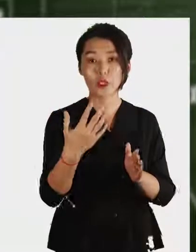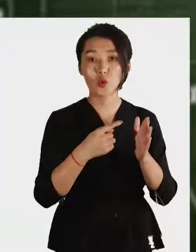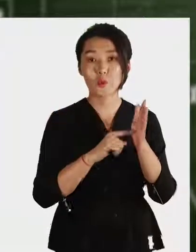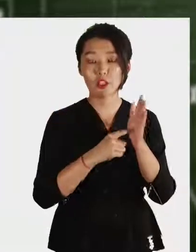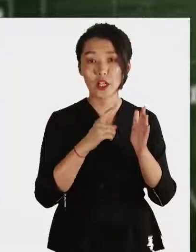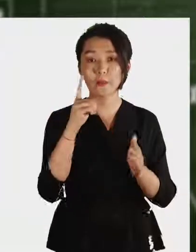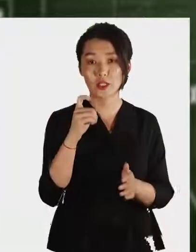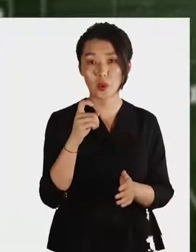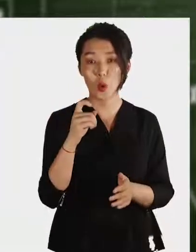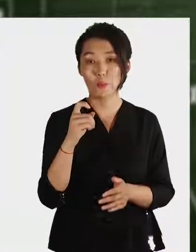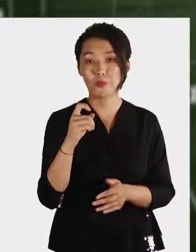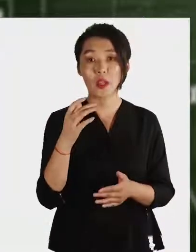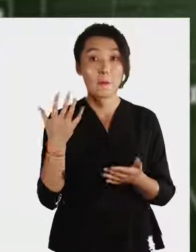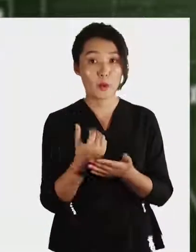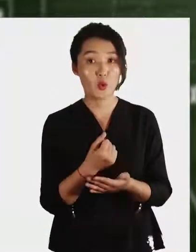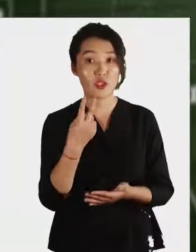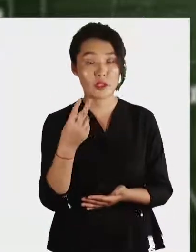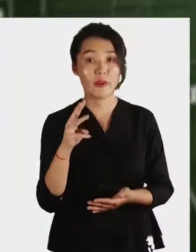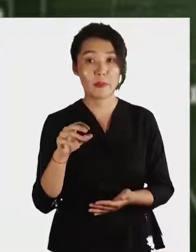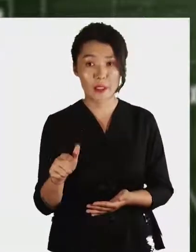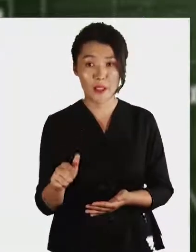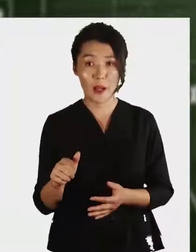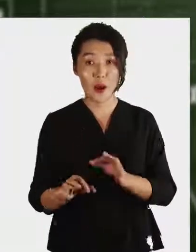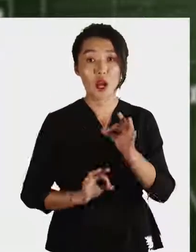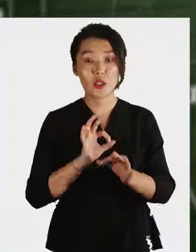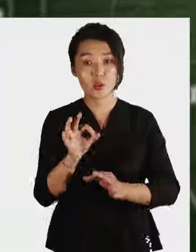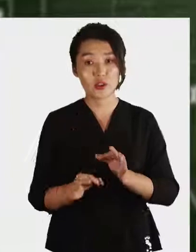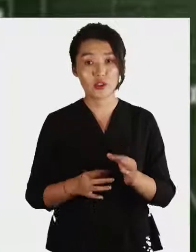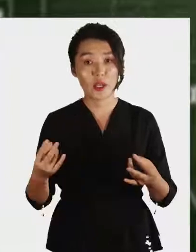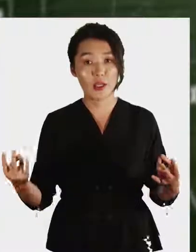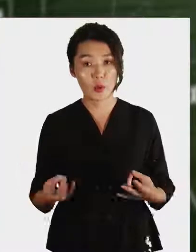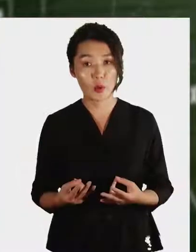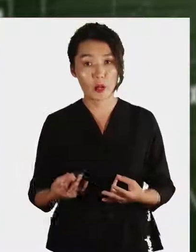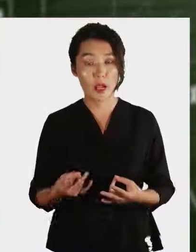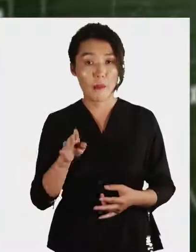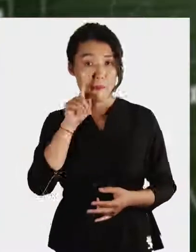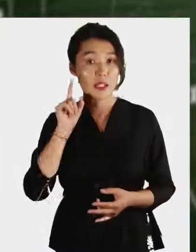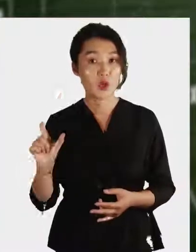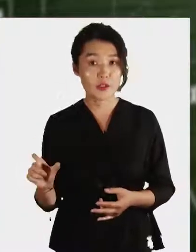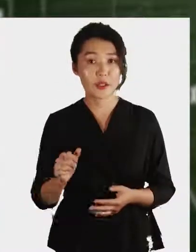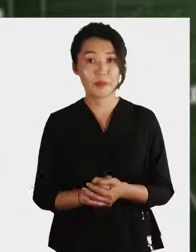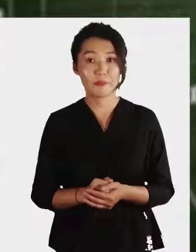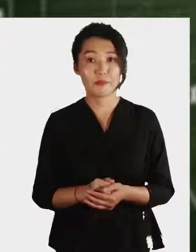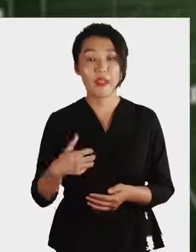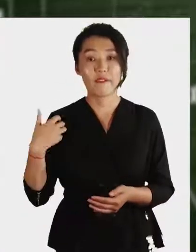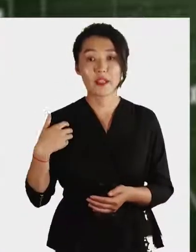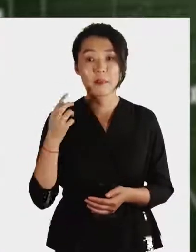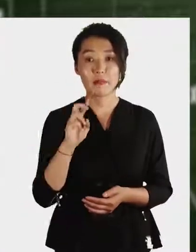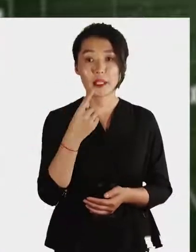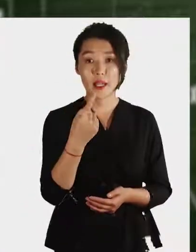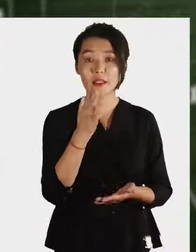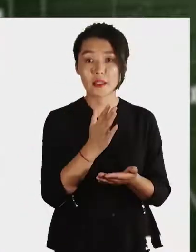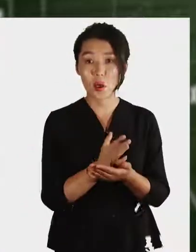0,9 делим на 45 и умножаем на 100. Получили 2 миллиграмма суточная норма